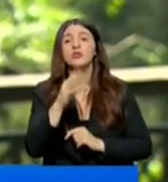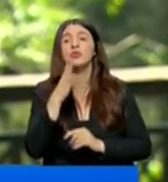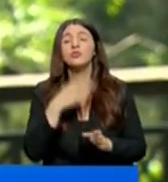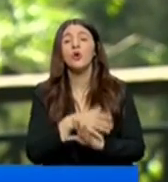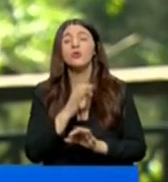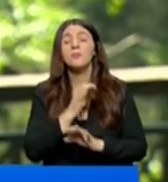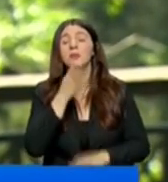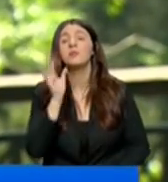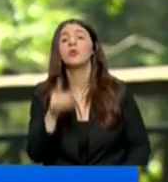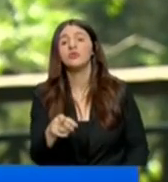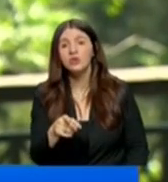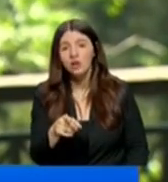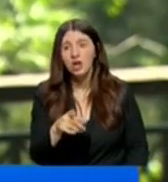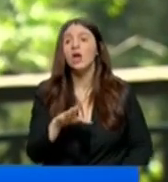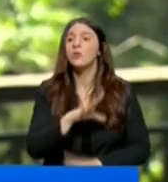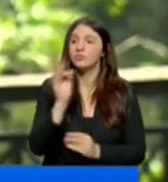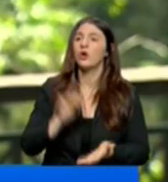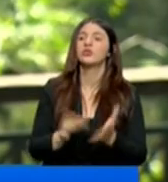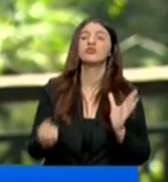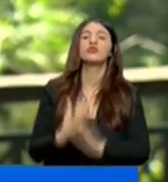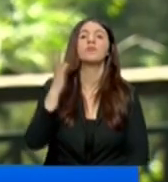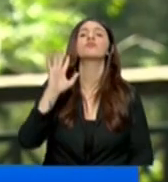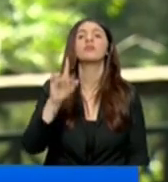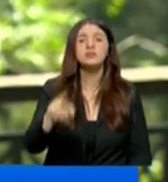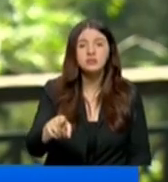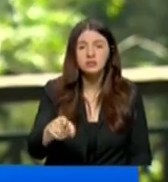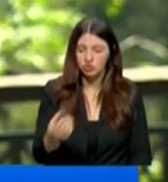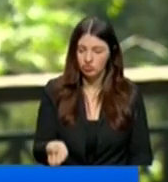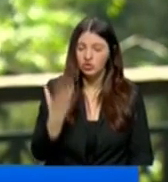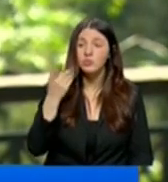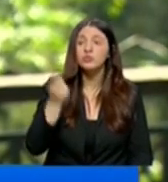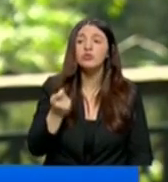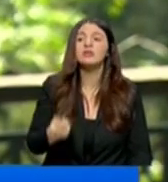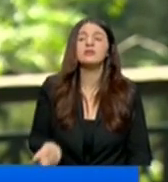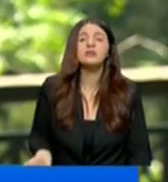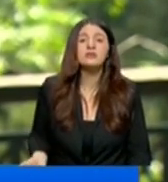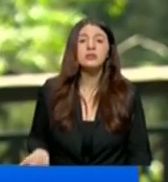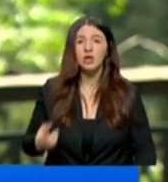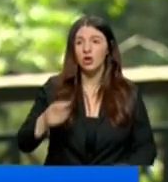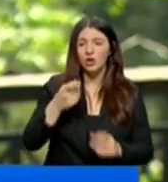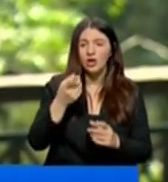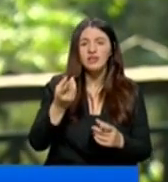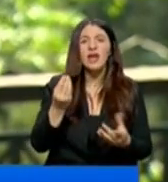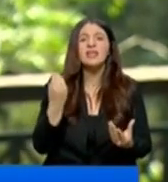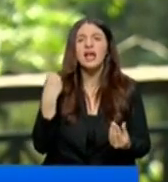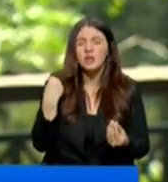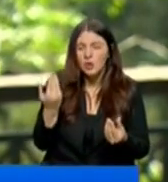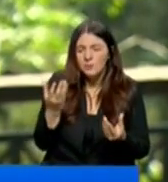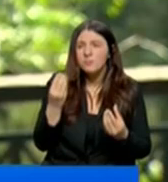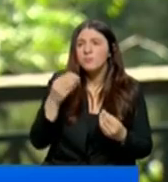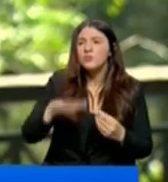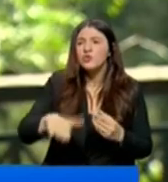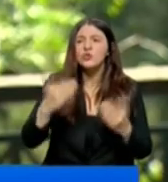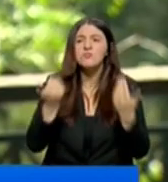bilmiyordu. Bütün bunları ortaya çıkarmayacak mısınız? Çıkarmak zorundasınız. Tüyü bitmemiş yetimin hakkını korumayacak